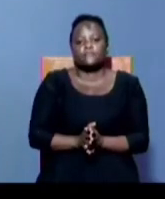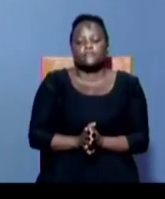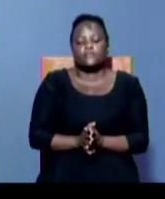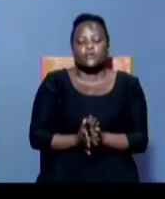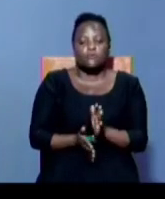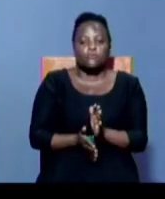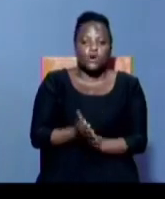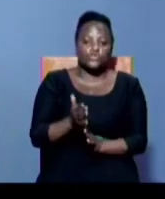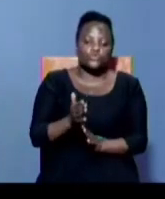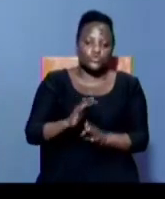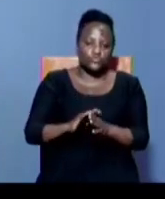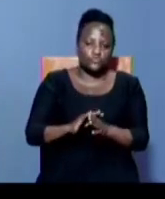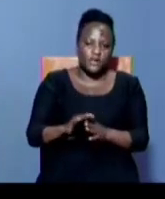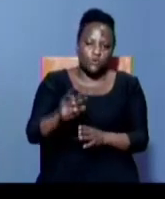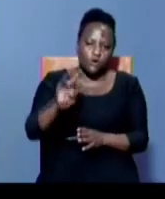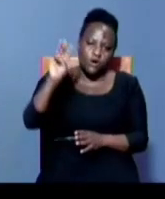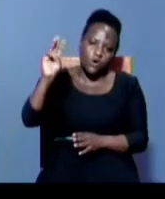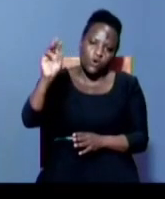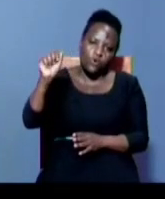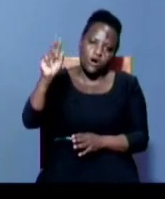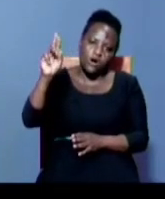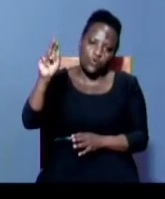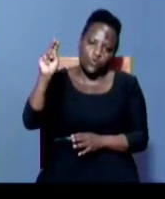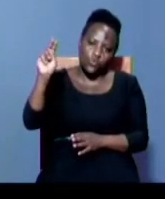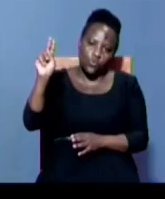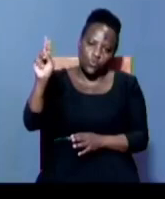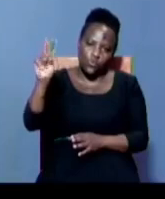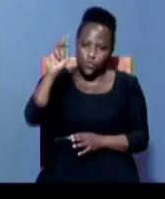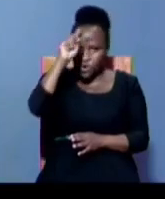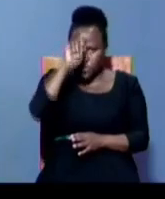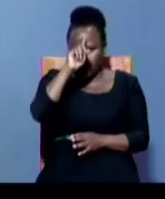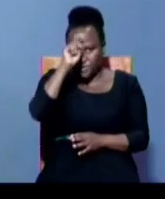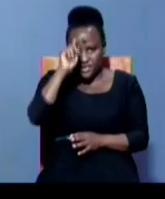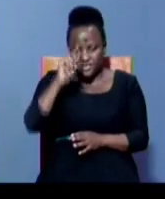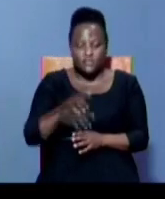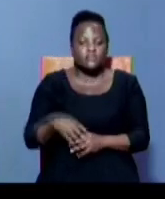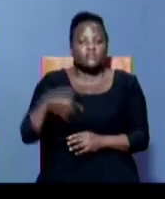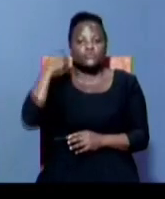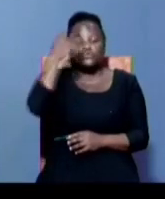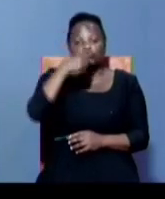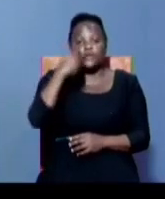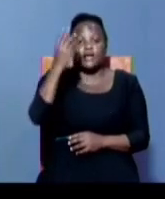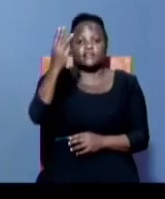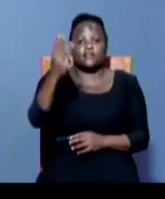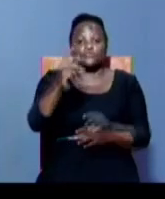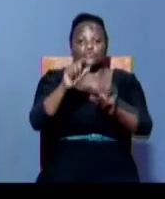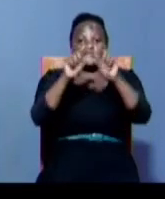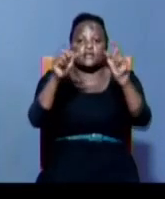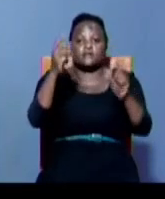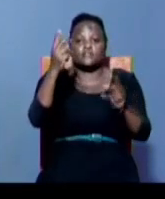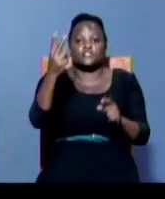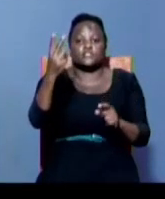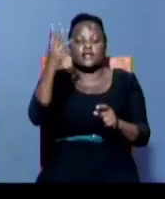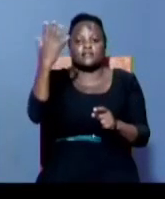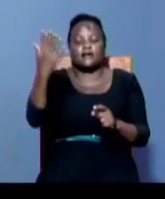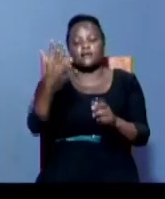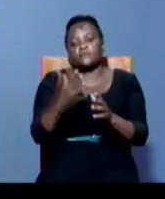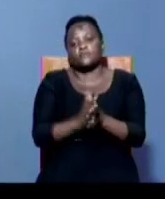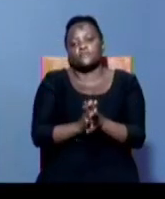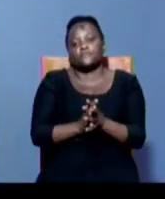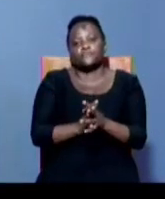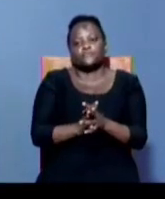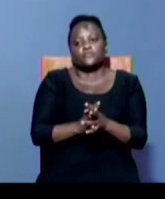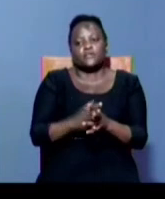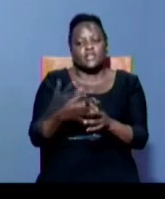katika Warumi ile sura ya 3 mstari wa 25, na kisha likatumika kwenye Waebrania sura ya